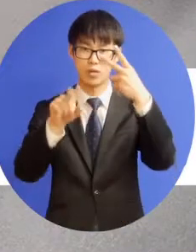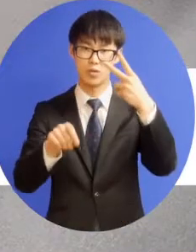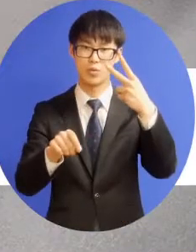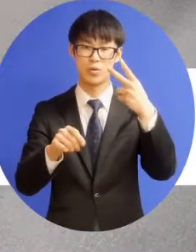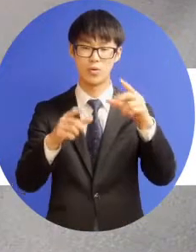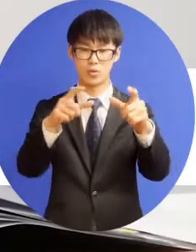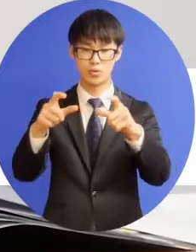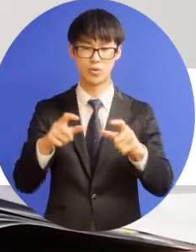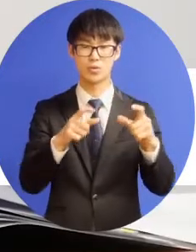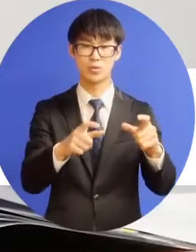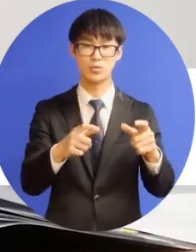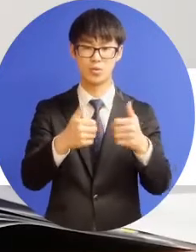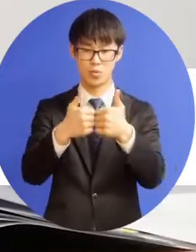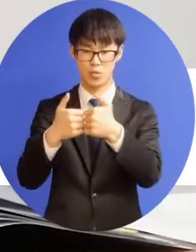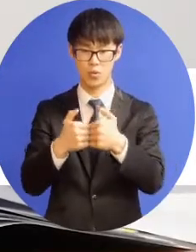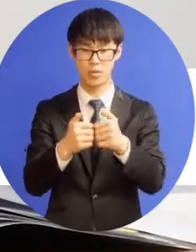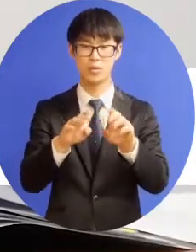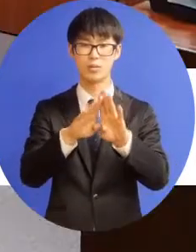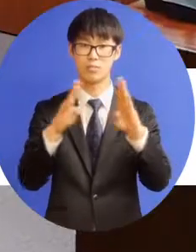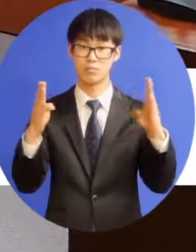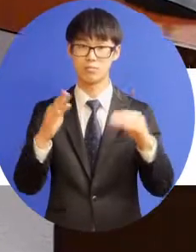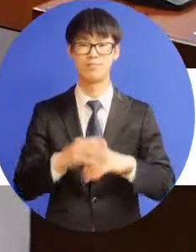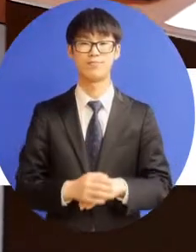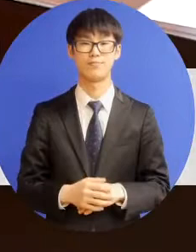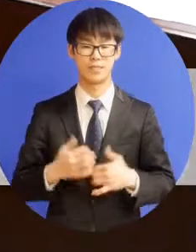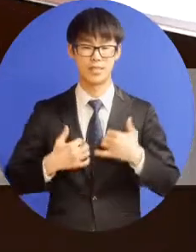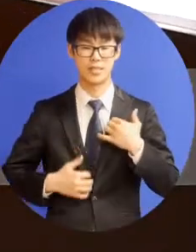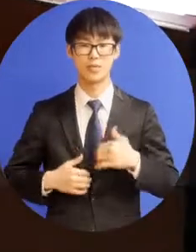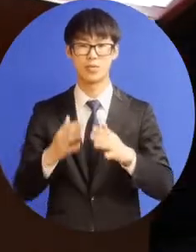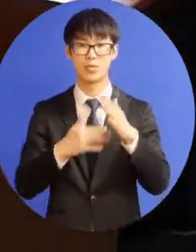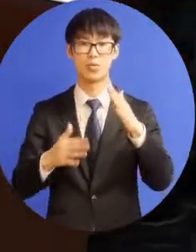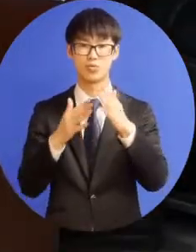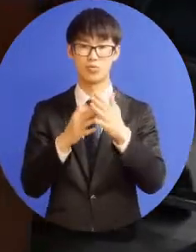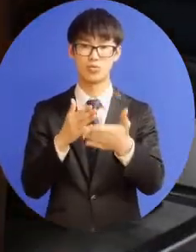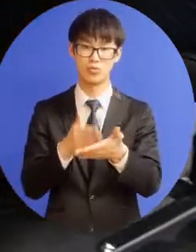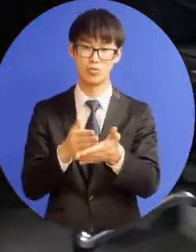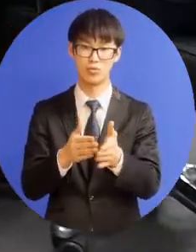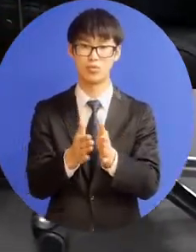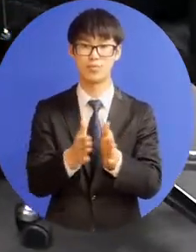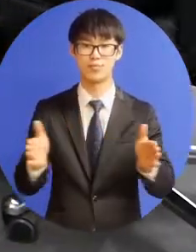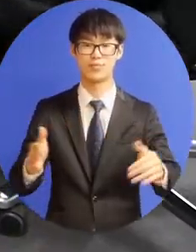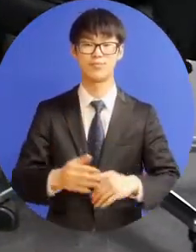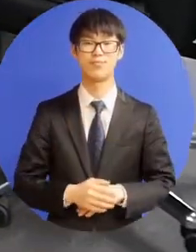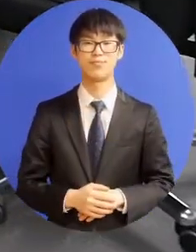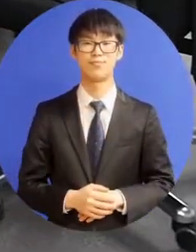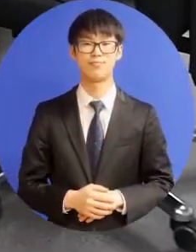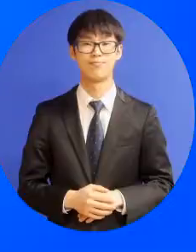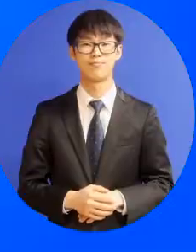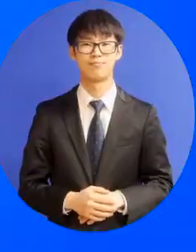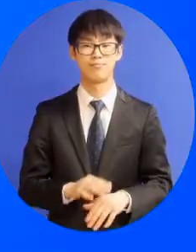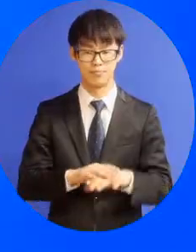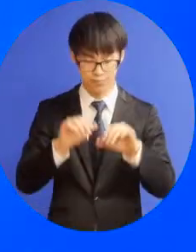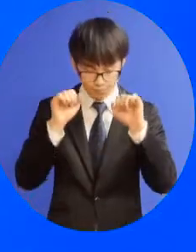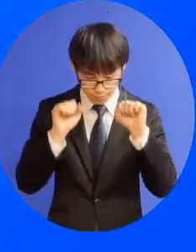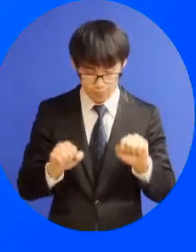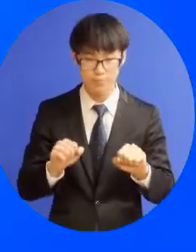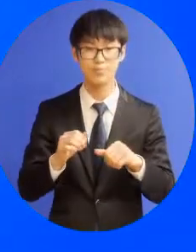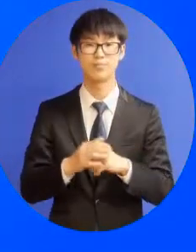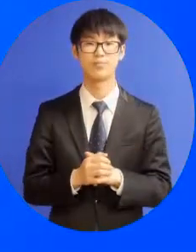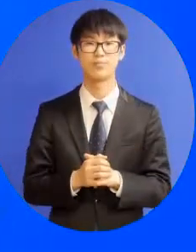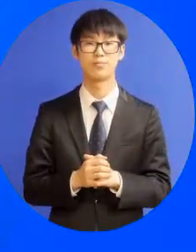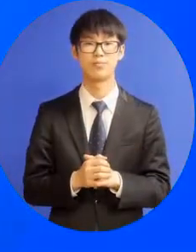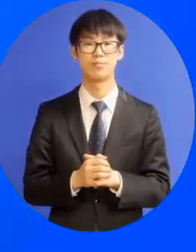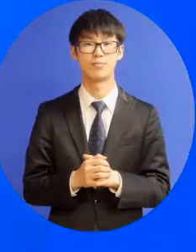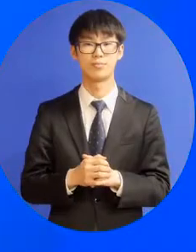2월 공주시 읍면 동장회의가 개최됐습니다. 흥미진진 공주시정 뉴스 시작합니다. 시청자